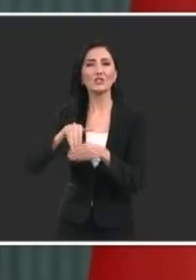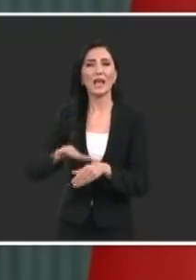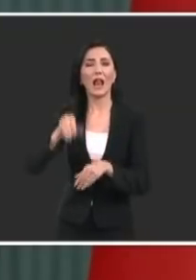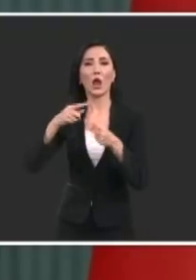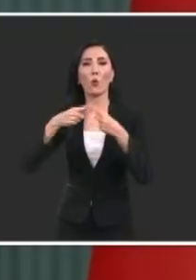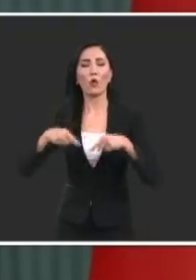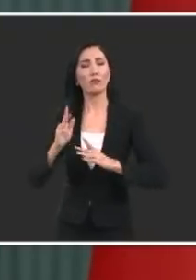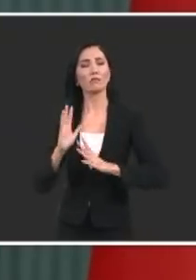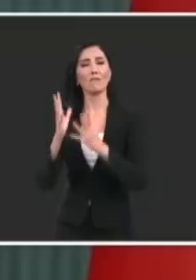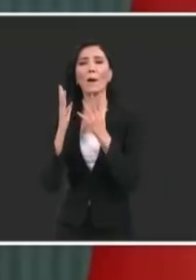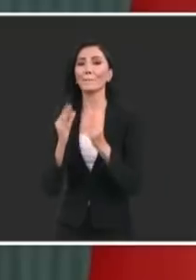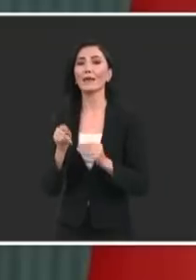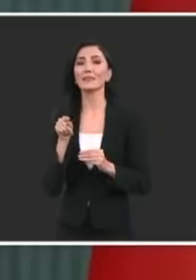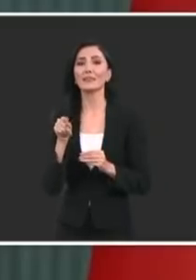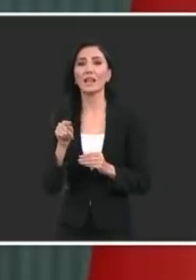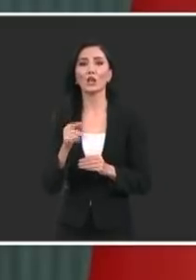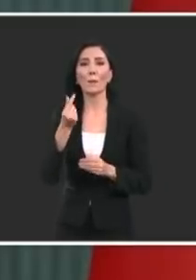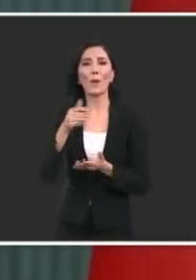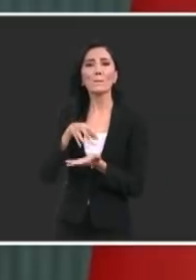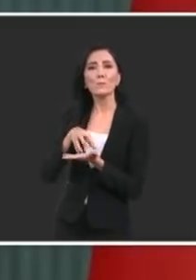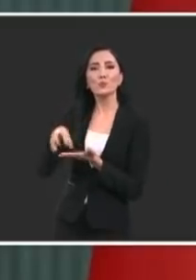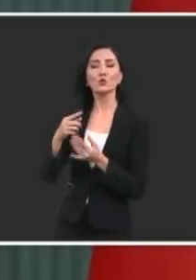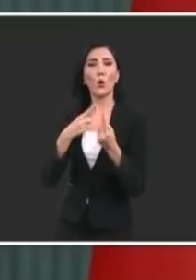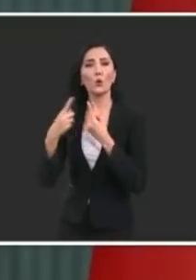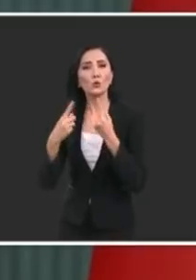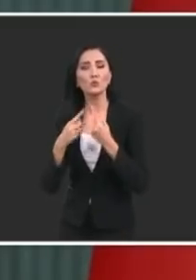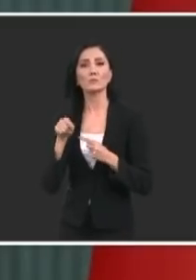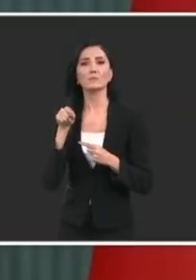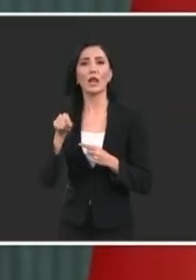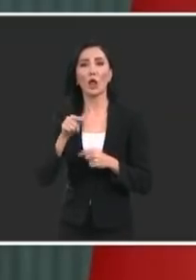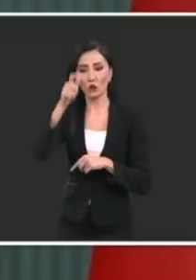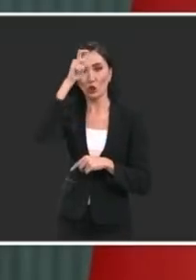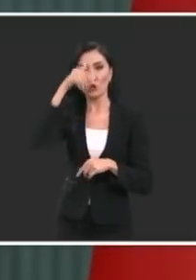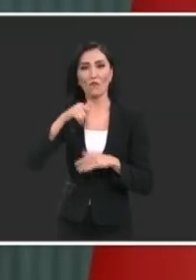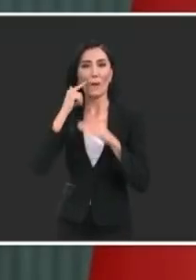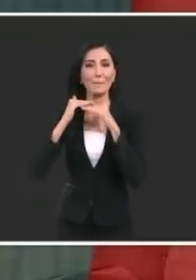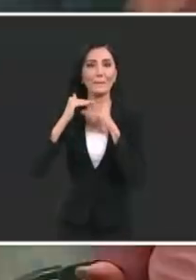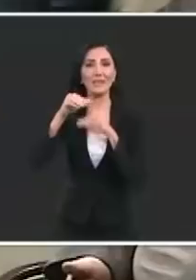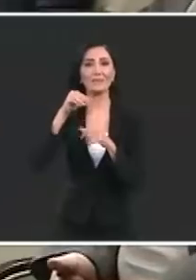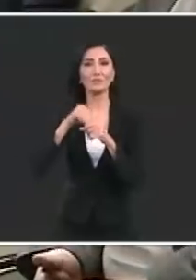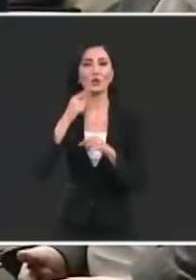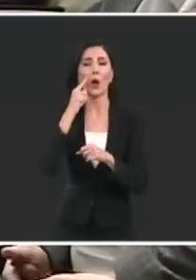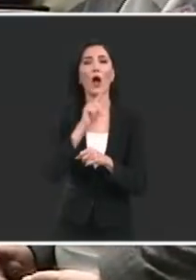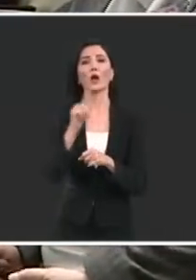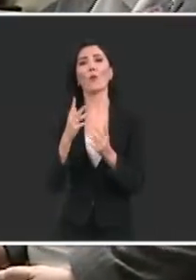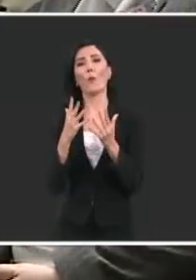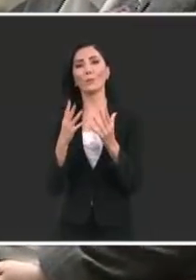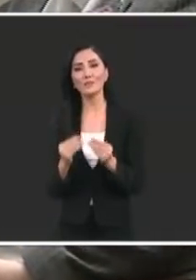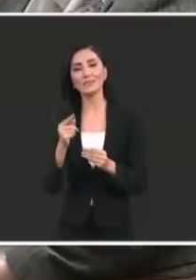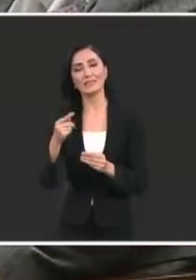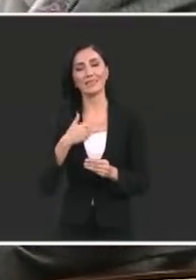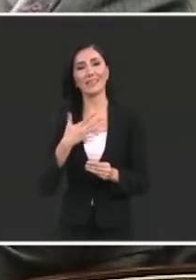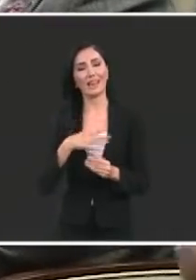Kurulu'nda sürmekte olan bütçe görüşmelerinin ülkemiz ve milletimiz için hayırlara vesile olmasını